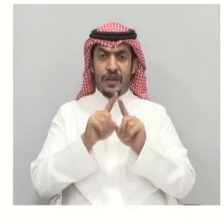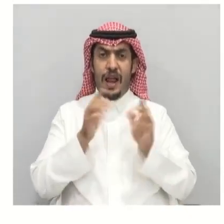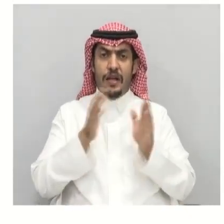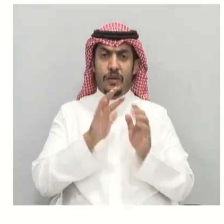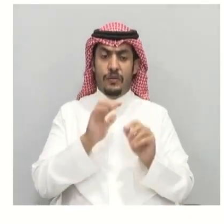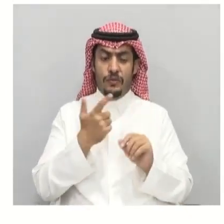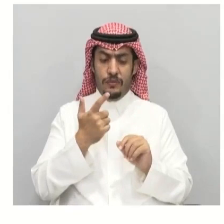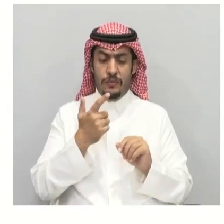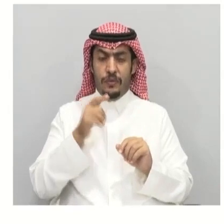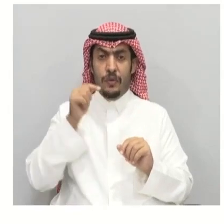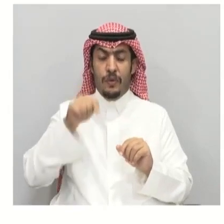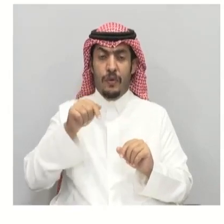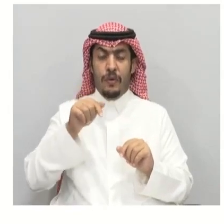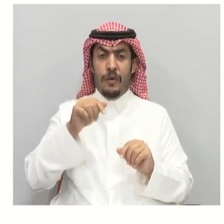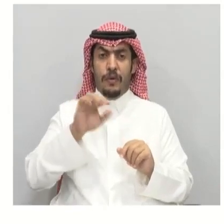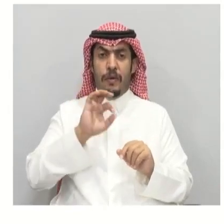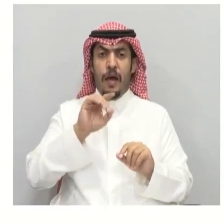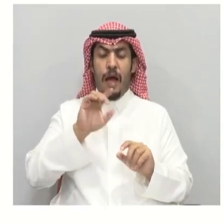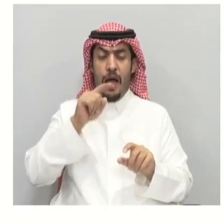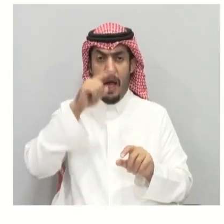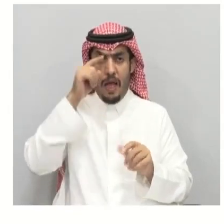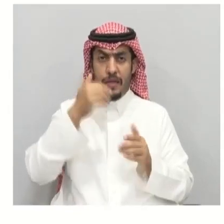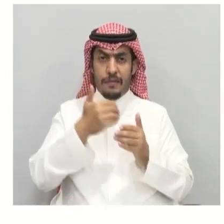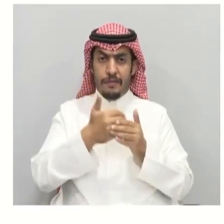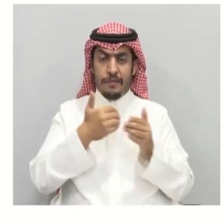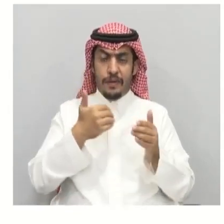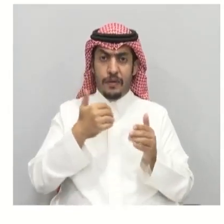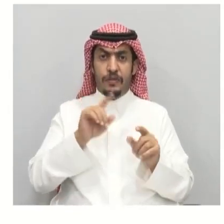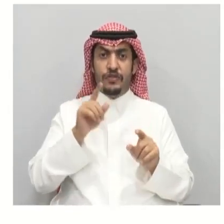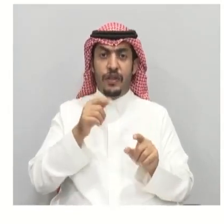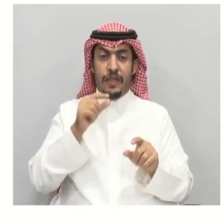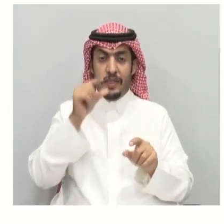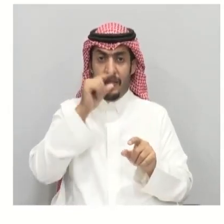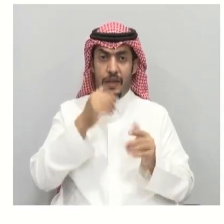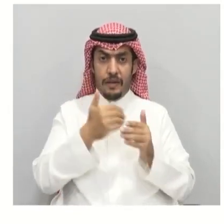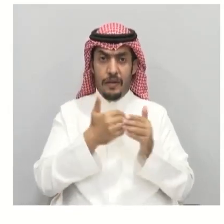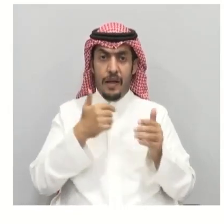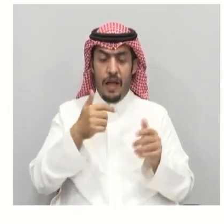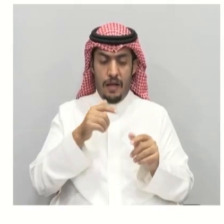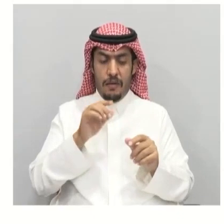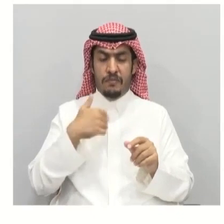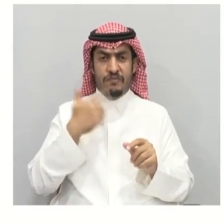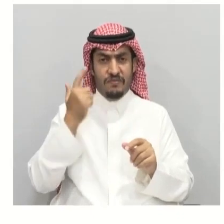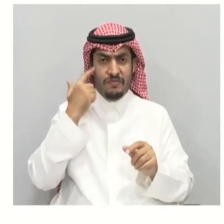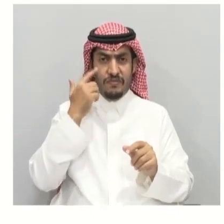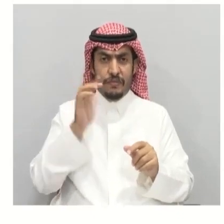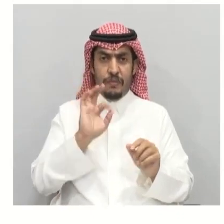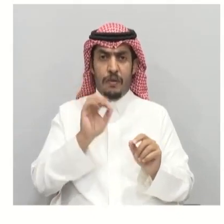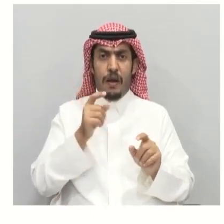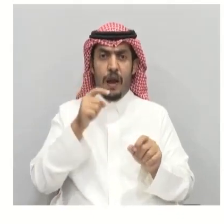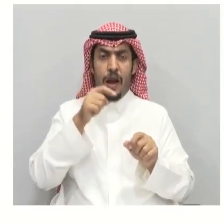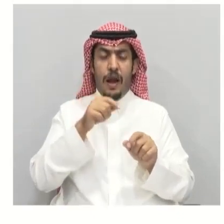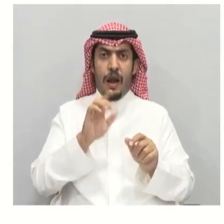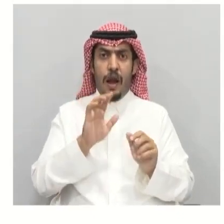كما ترون امامكم هو كل ما نهى عنه الشرع وسماه شركا ولم يصل الى حد